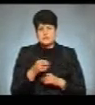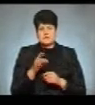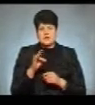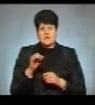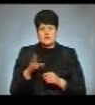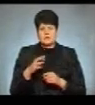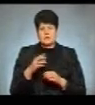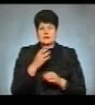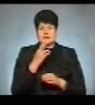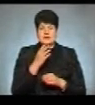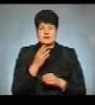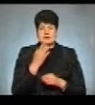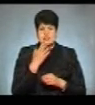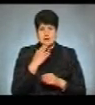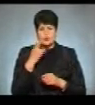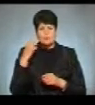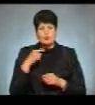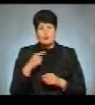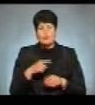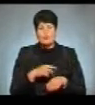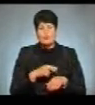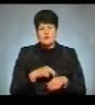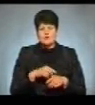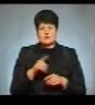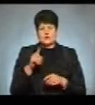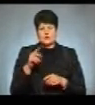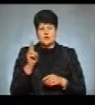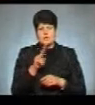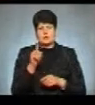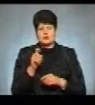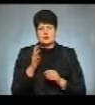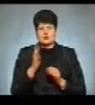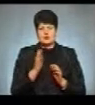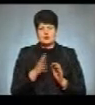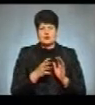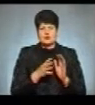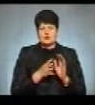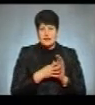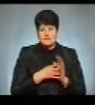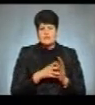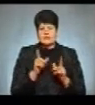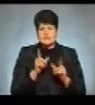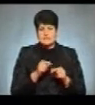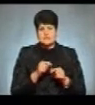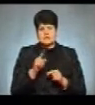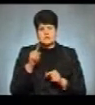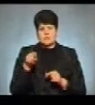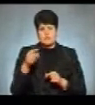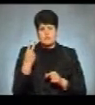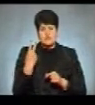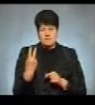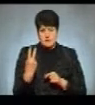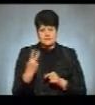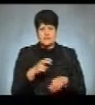Сергій Крета. Тролейбус номер 149, який наїхав на чоловіка, курсував за маршрутом номер 2. Лікар